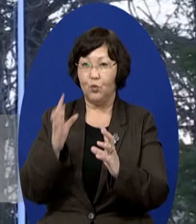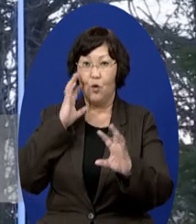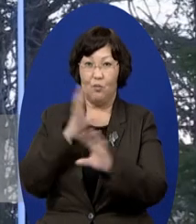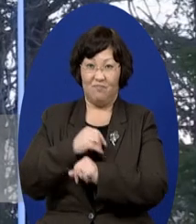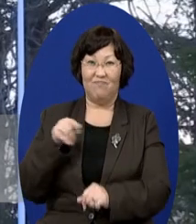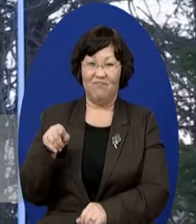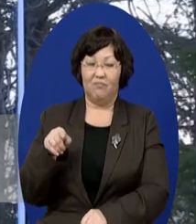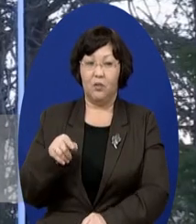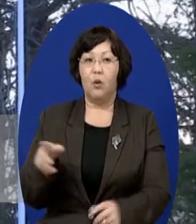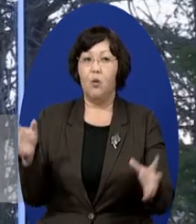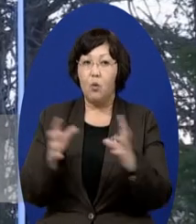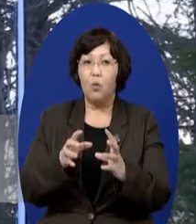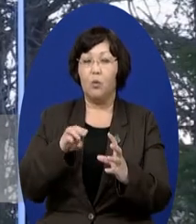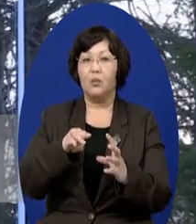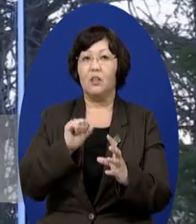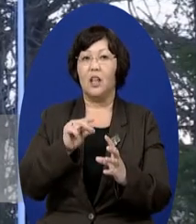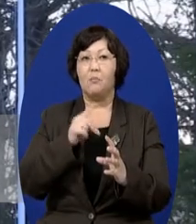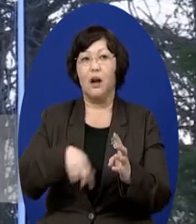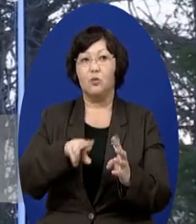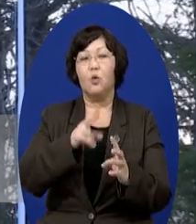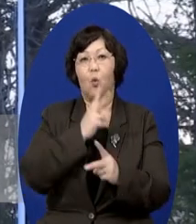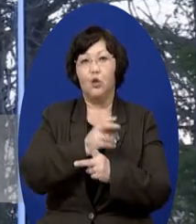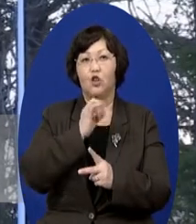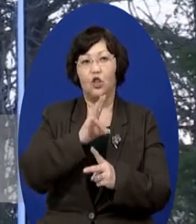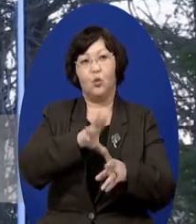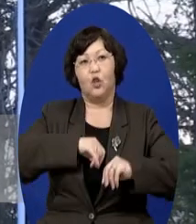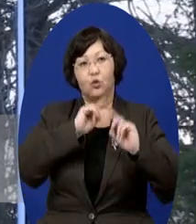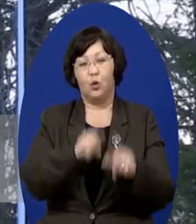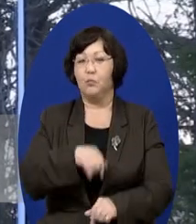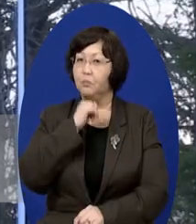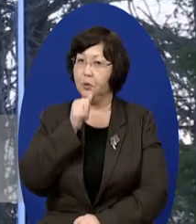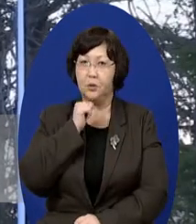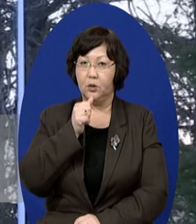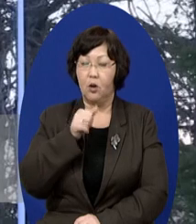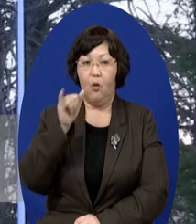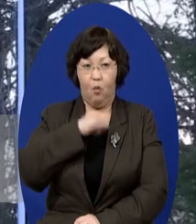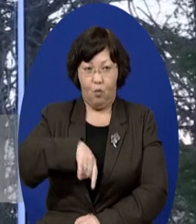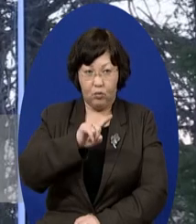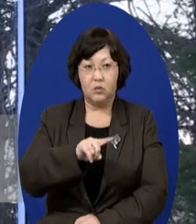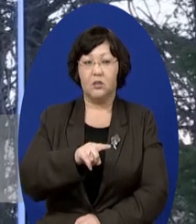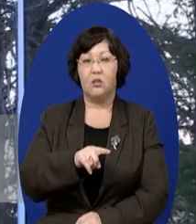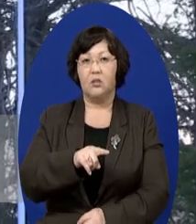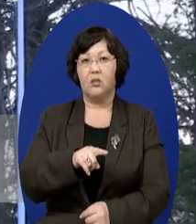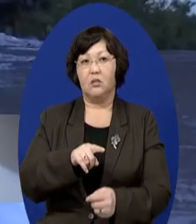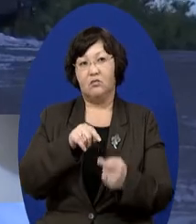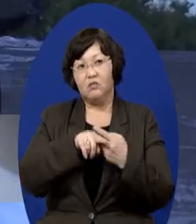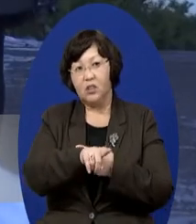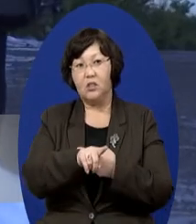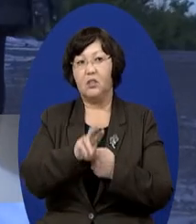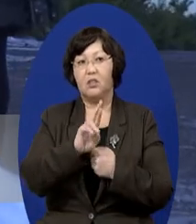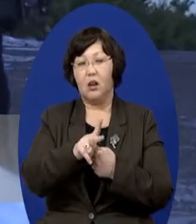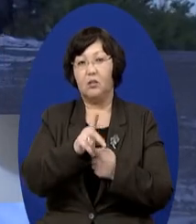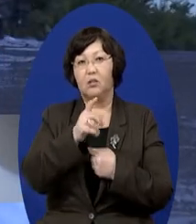нь талибаныг хууль ёсны гэж хүлэн зөвшөөрж байгаа хэрэг биш юм. Гэхдээ бид тус улсын дефакто эрх баригчидтай хилцээ хийх ёстой